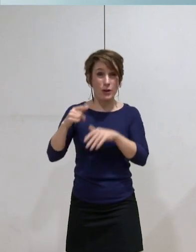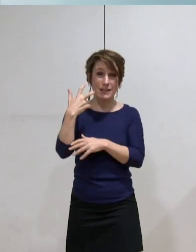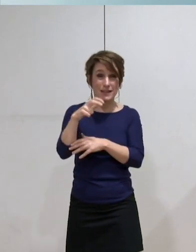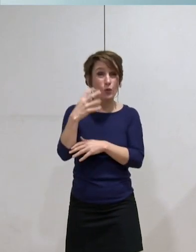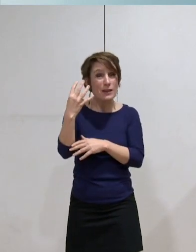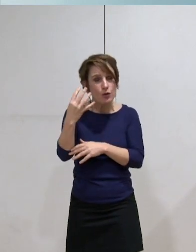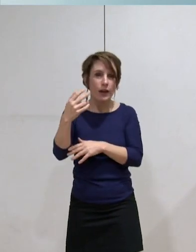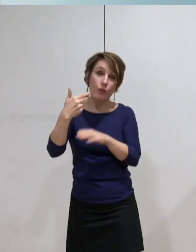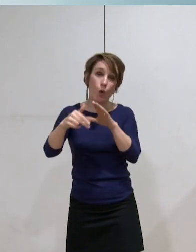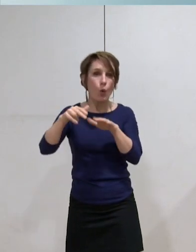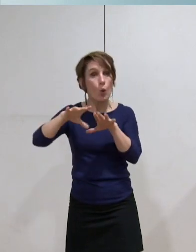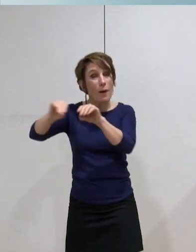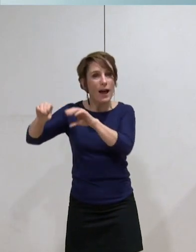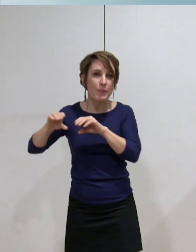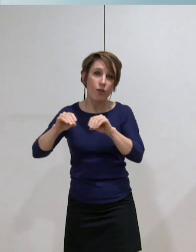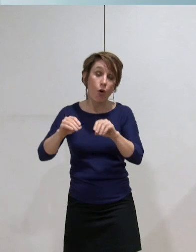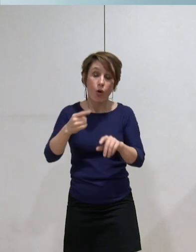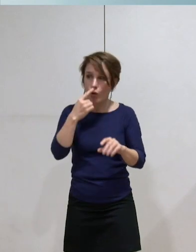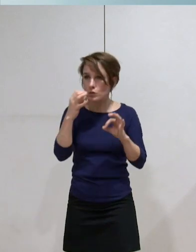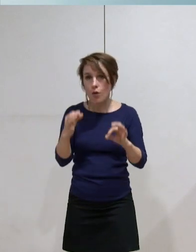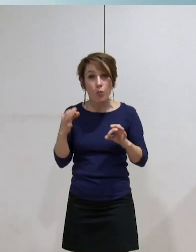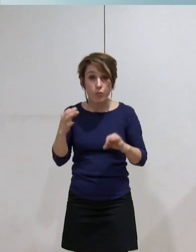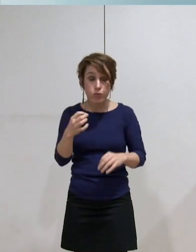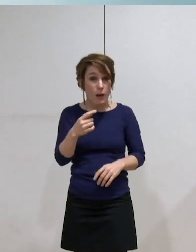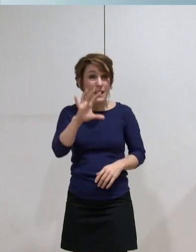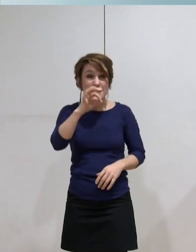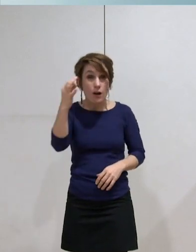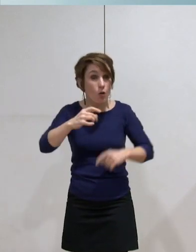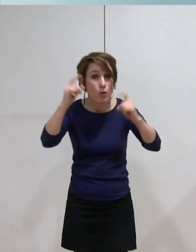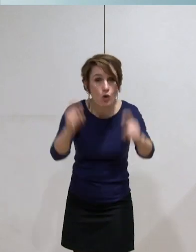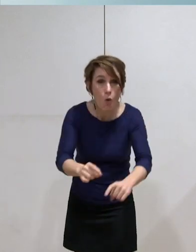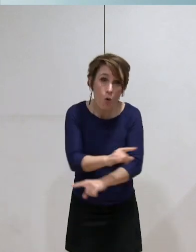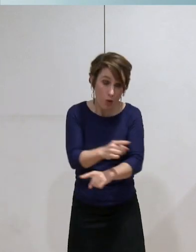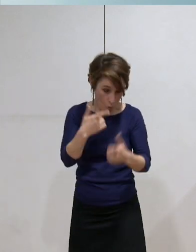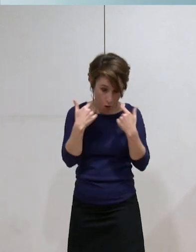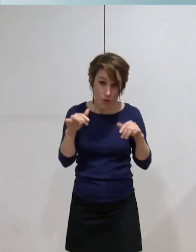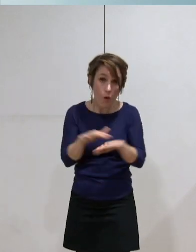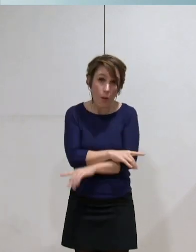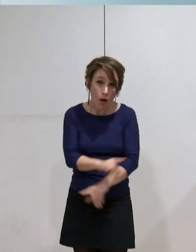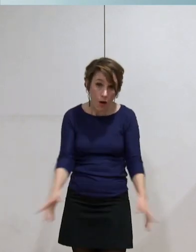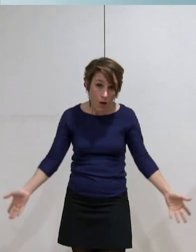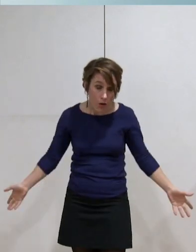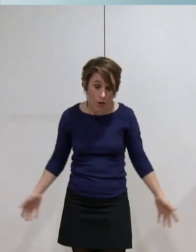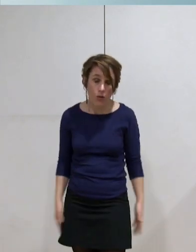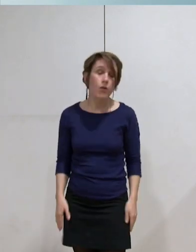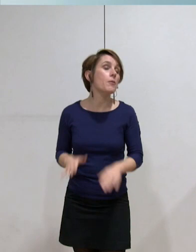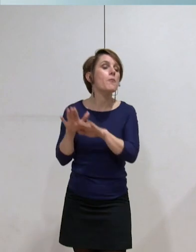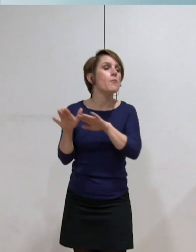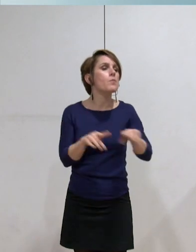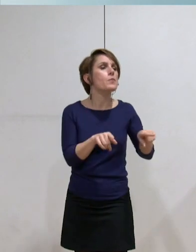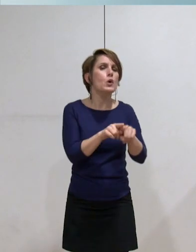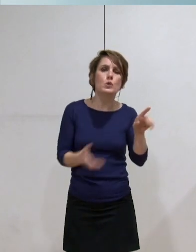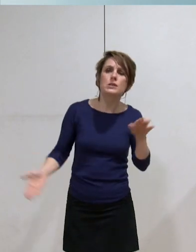habitant donc je vois pas ces 50 % de dépenses d'équipement inférieure on nous a donné aussi beaucoup de conseils